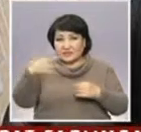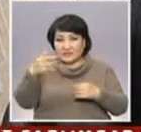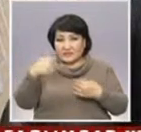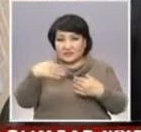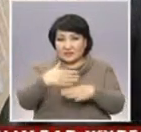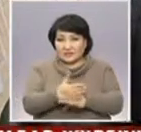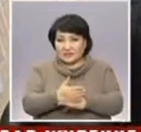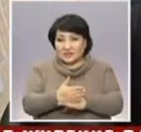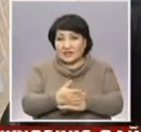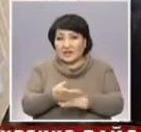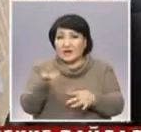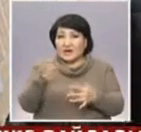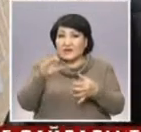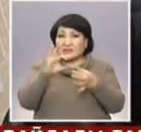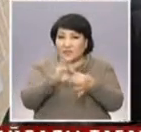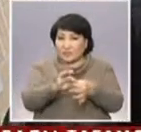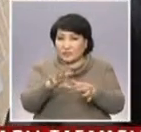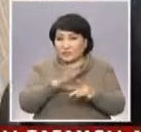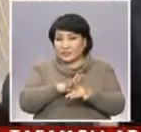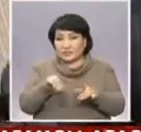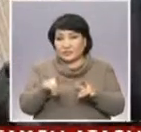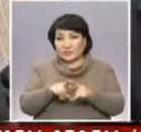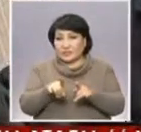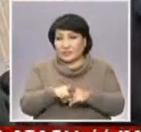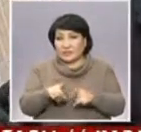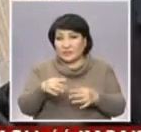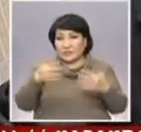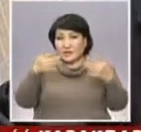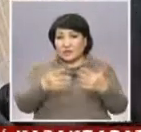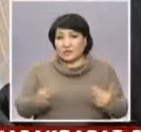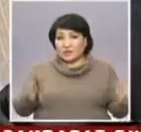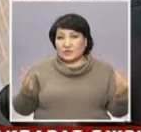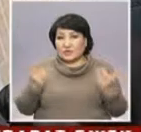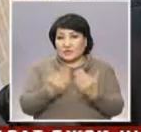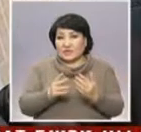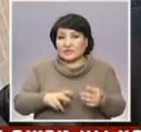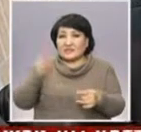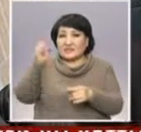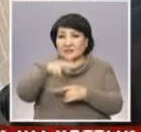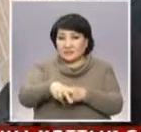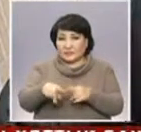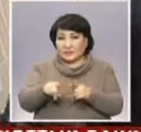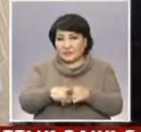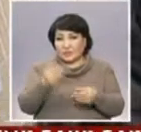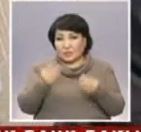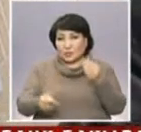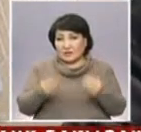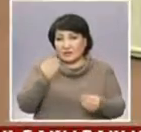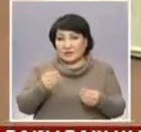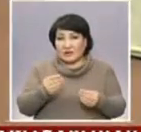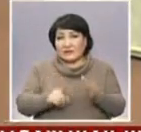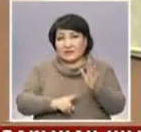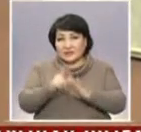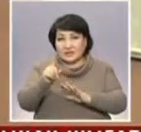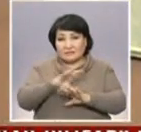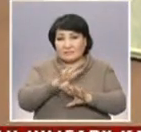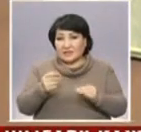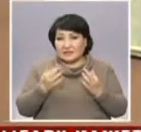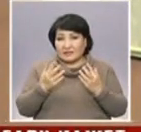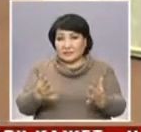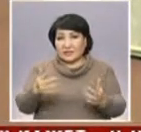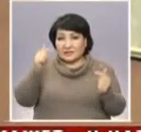да болмады. Балалар алаңның қоршауынан секіріп кіріп доп тебуді шығарды. Ең басында барлығы талапқа сай болған. Тұрғындар жауапсыз